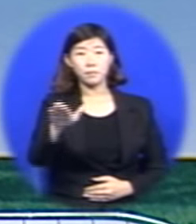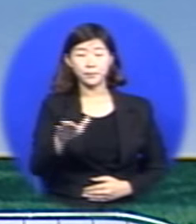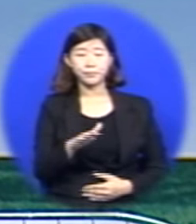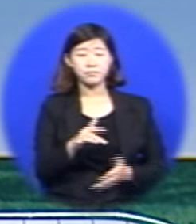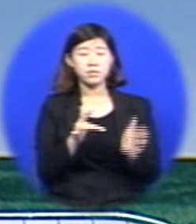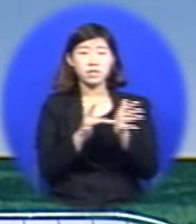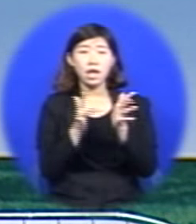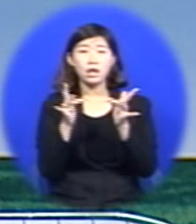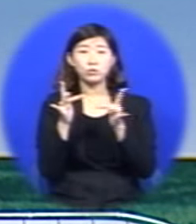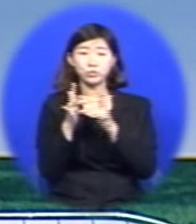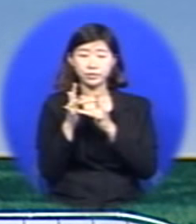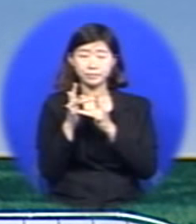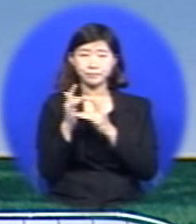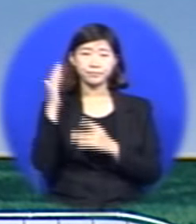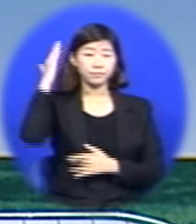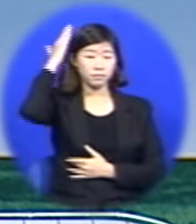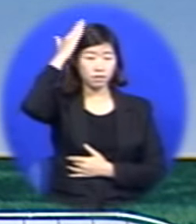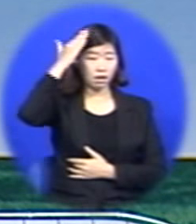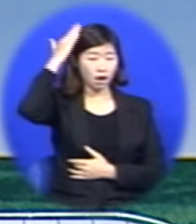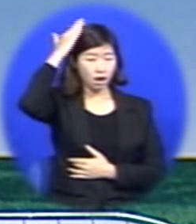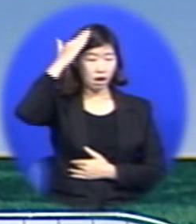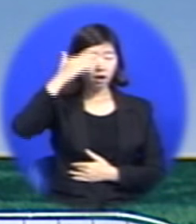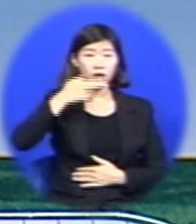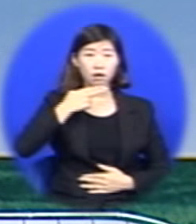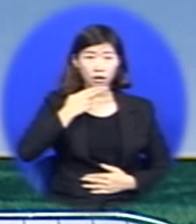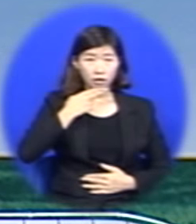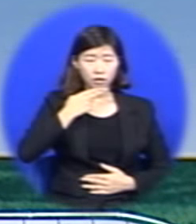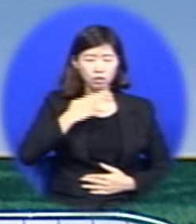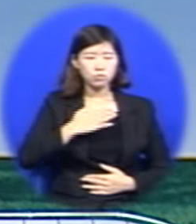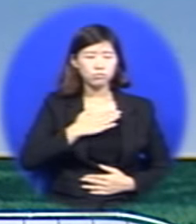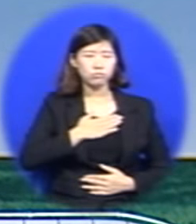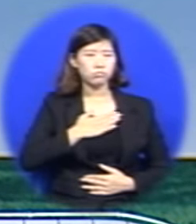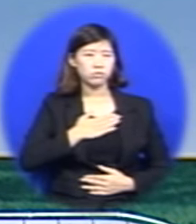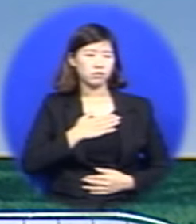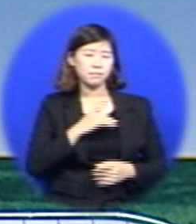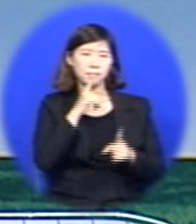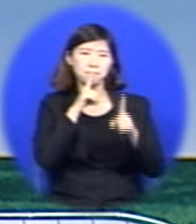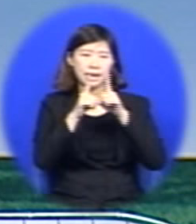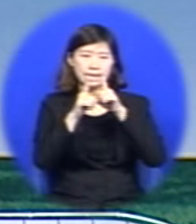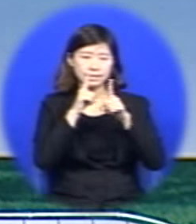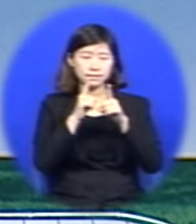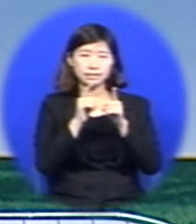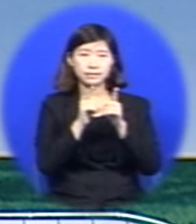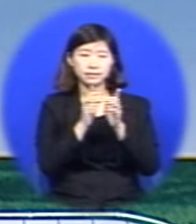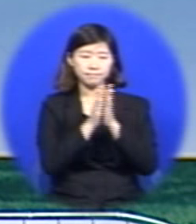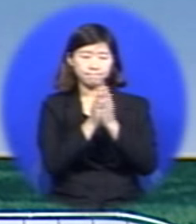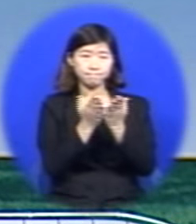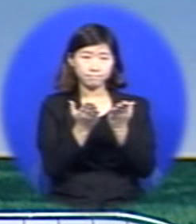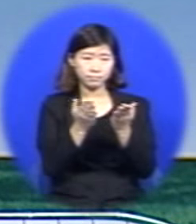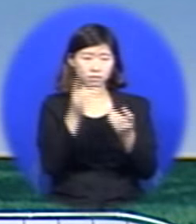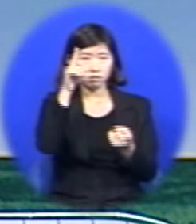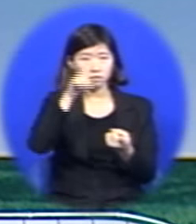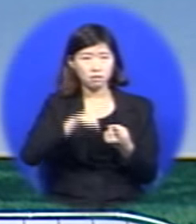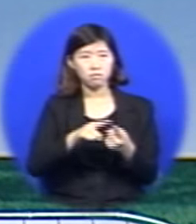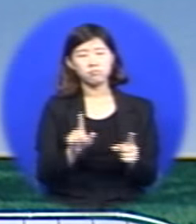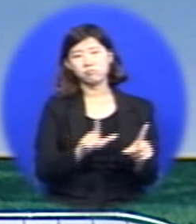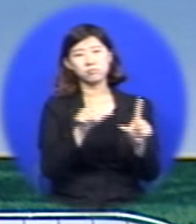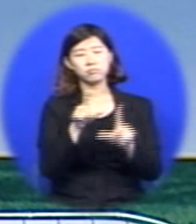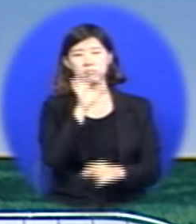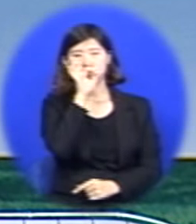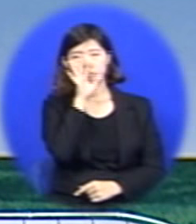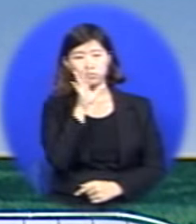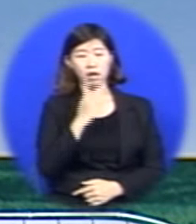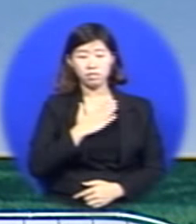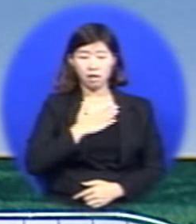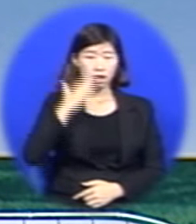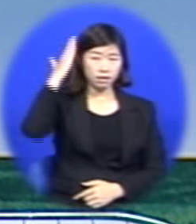예수님으로부터 사랑을 받지 못하면 우리는 절대로 말씀대로 못 삽니다. 나를 사랑하는 주님을 내가